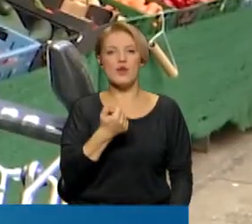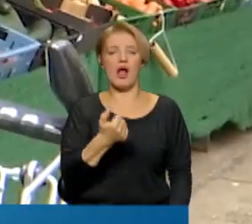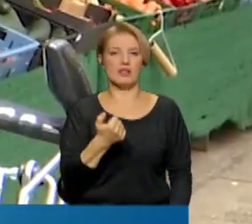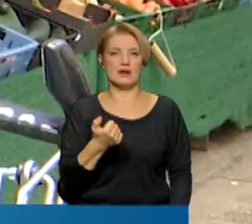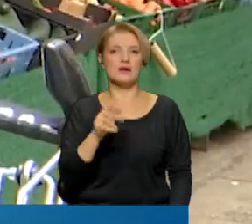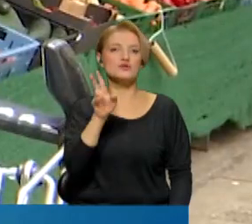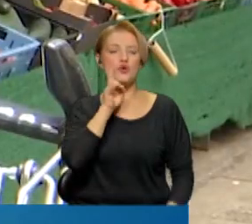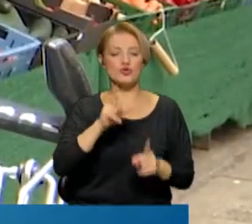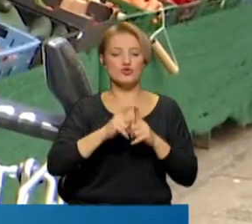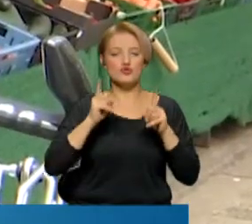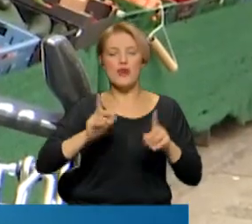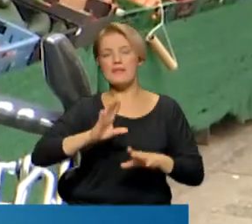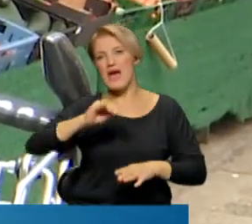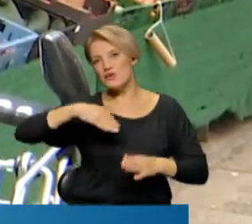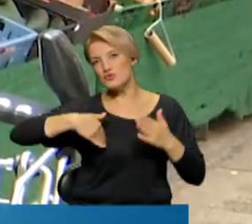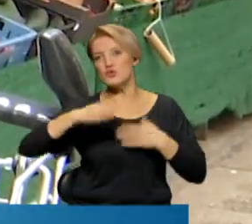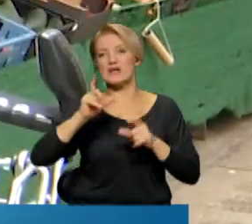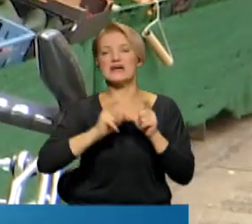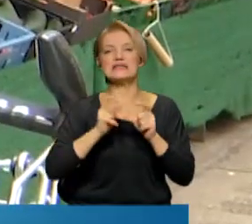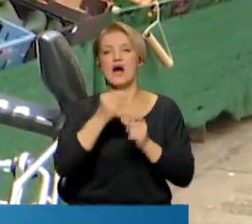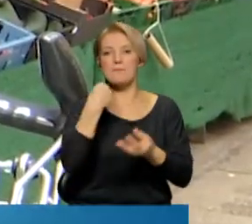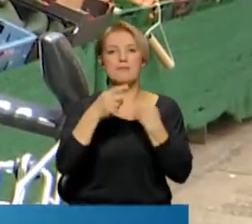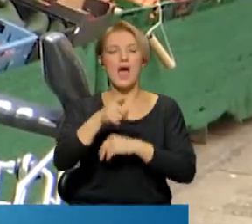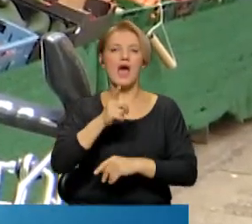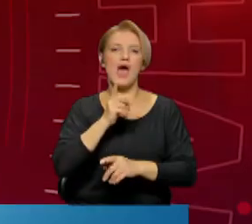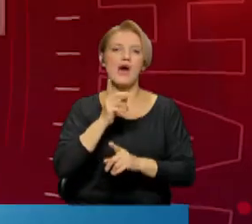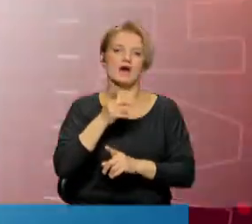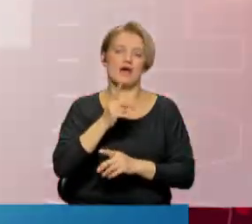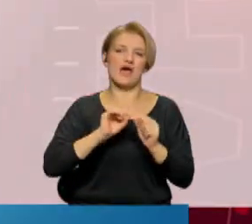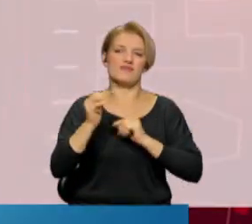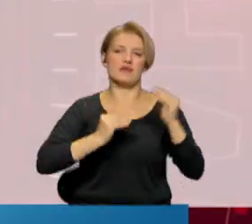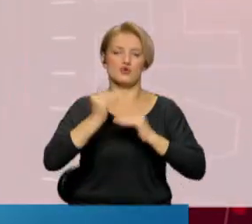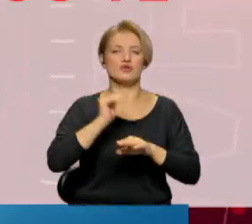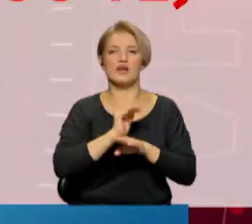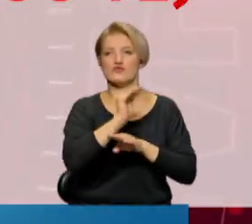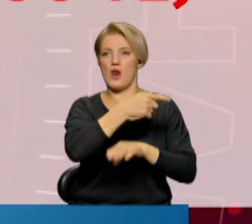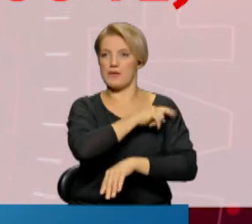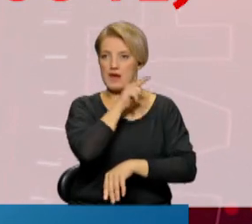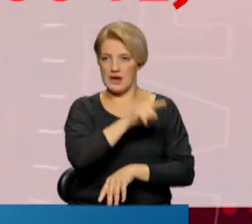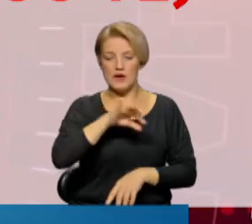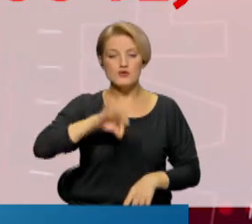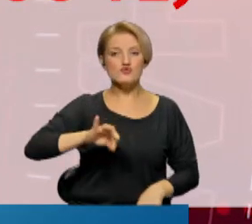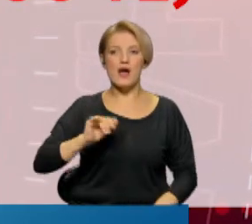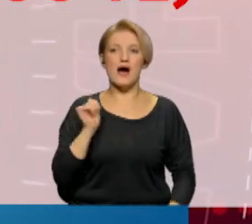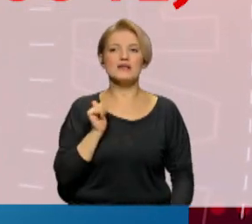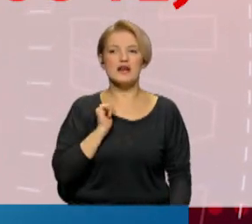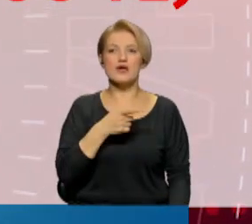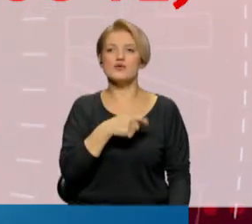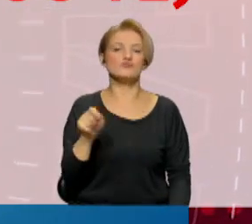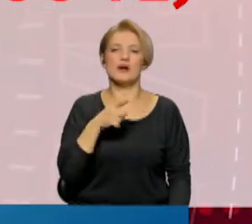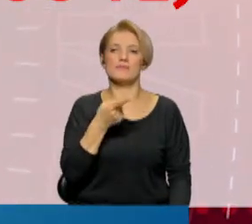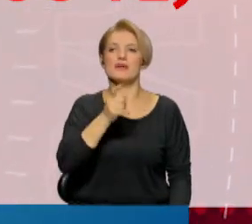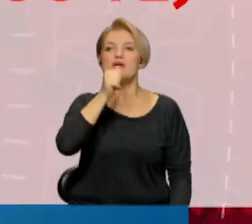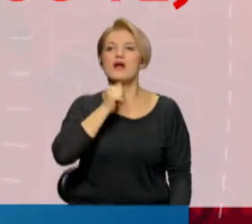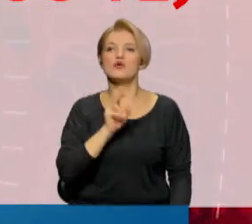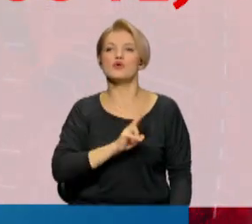%16,6 ile son dönemlerin en yüksek gıda enflasyonunu yaşıyor Almanya. Asgari ücretse şu anda 1600 euro civarında.